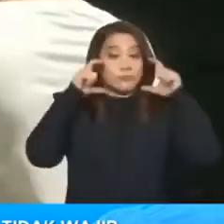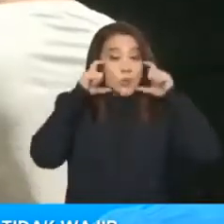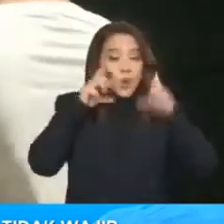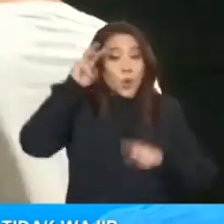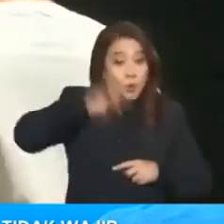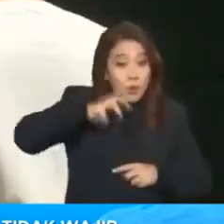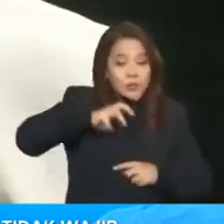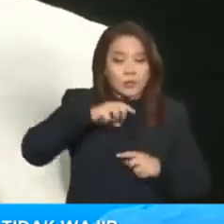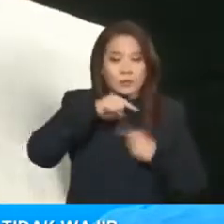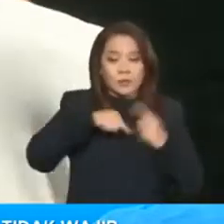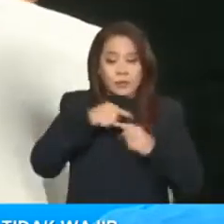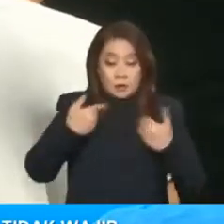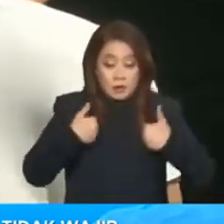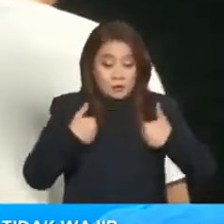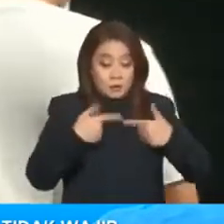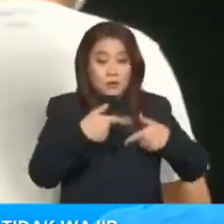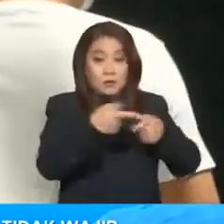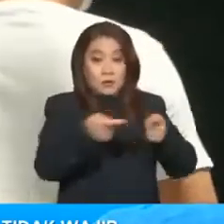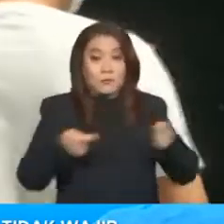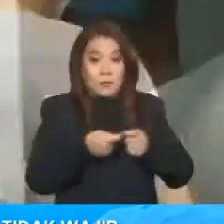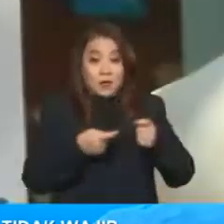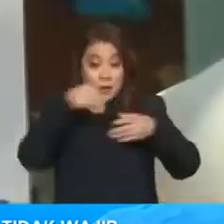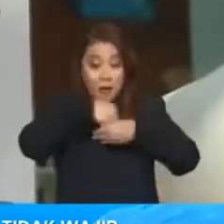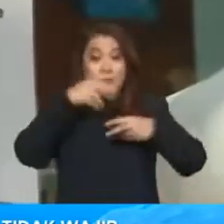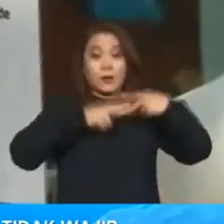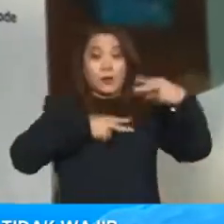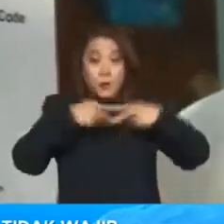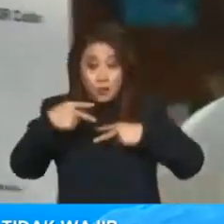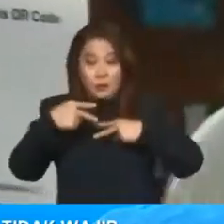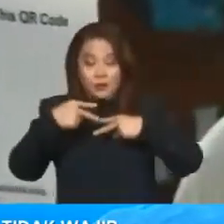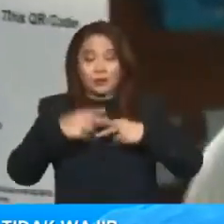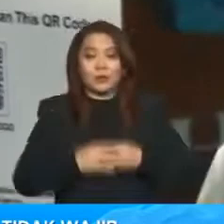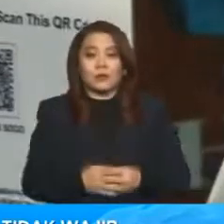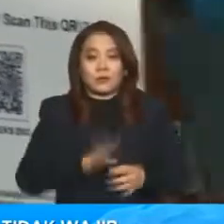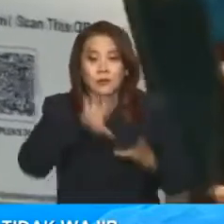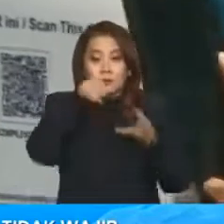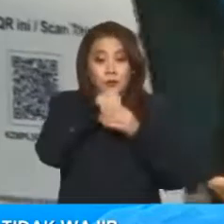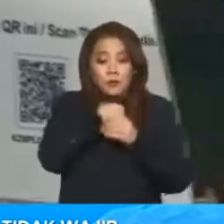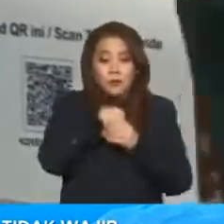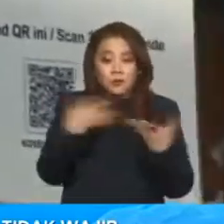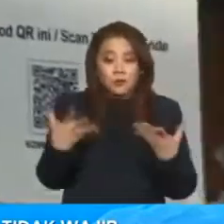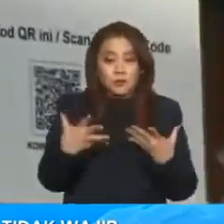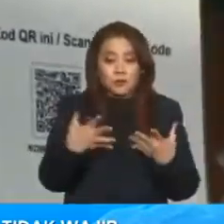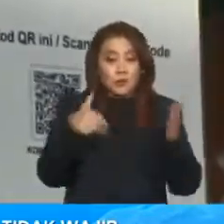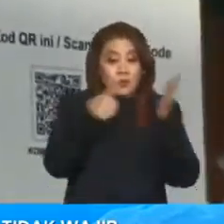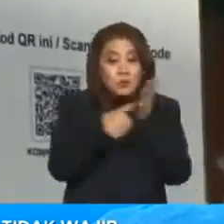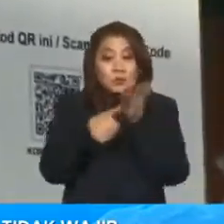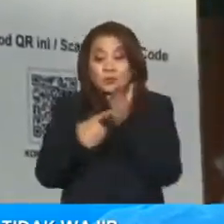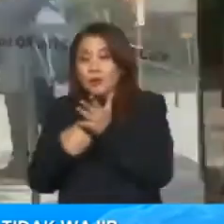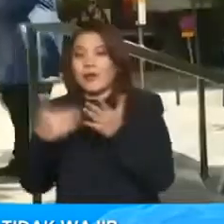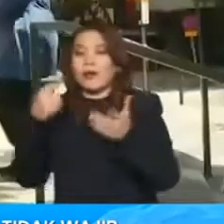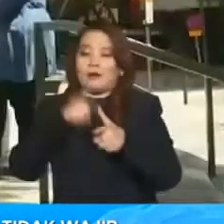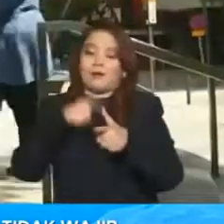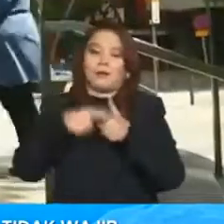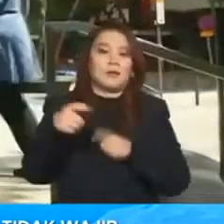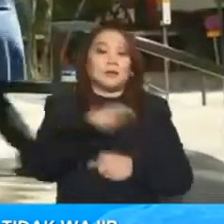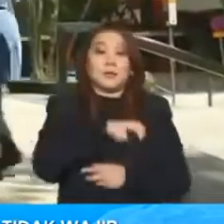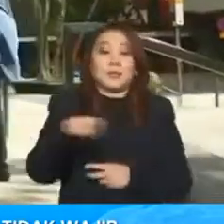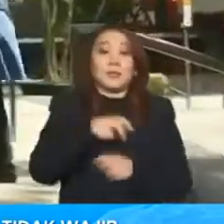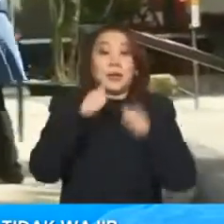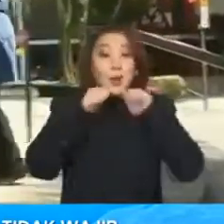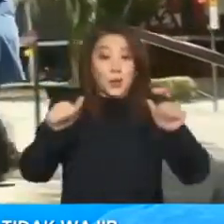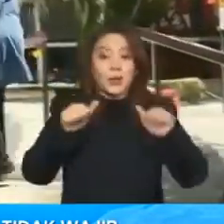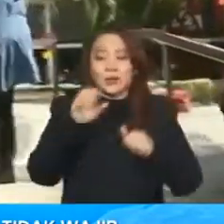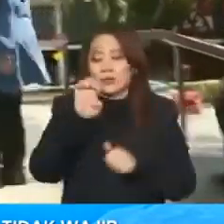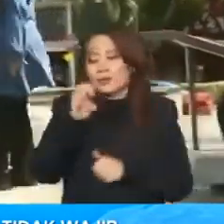diwajibkan apabila berada di dalam bangunan atau indoor termasuk gedung membeli belah dan pengangkutan awam termasuk